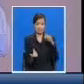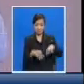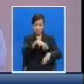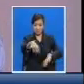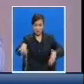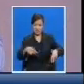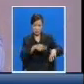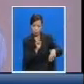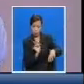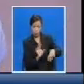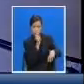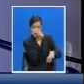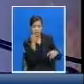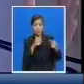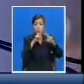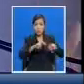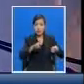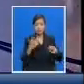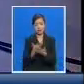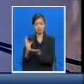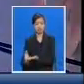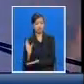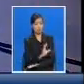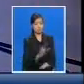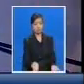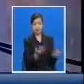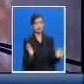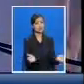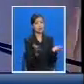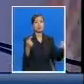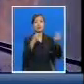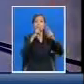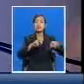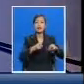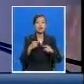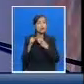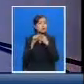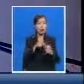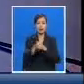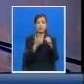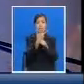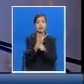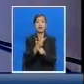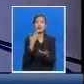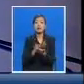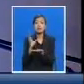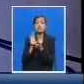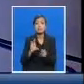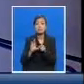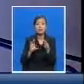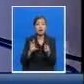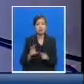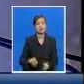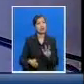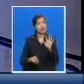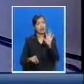ทางด้านการวิจัยแล้วจัดงบประมาณส่งเสริมการวิจัยไปให้3ปี 9,000 ล้านบาทตกปีละ 3,000 ล้าน